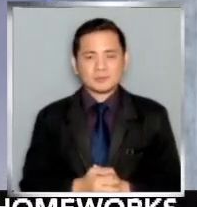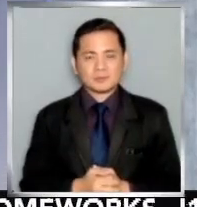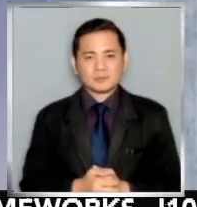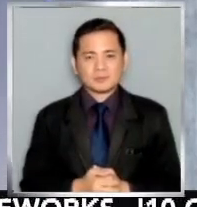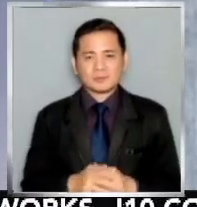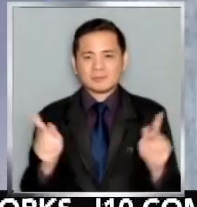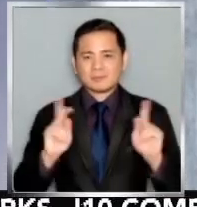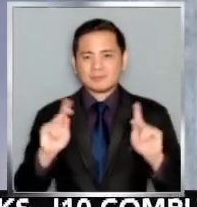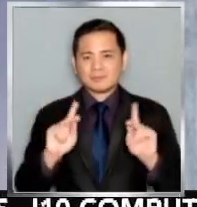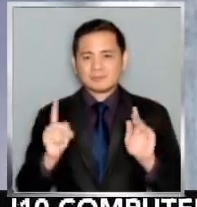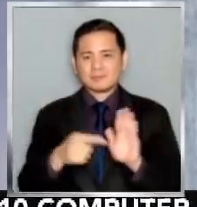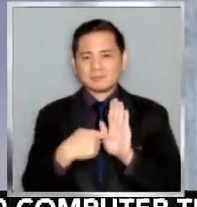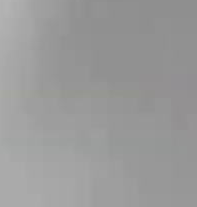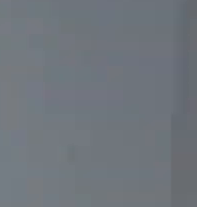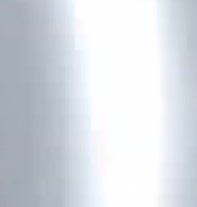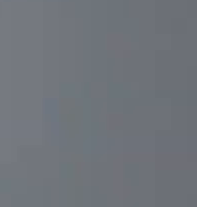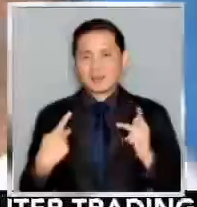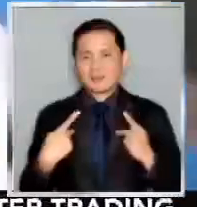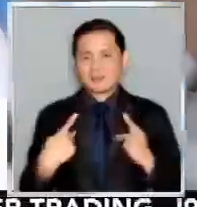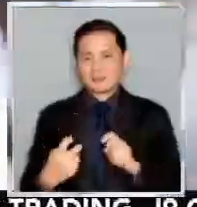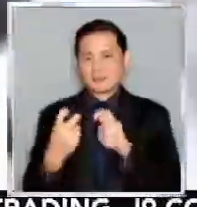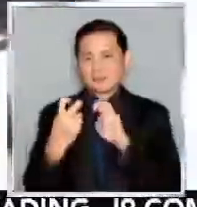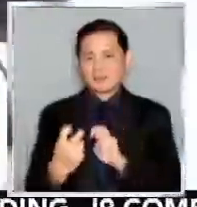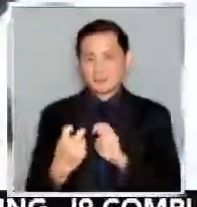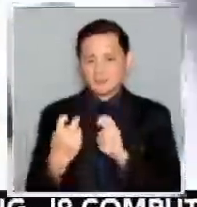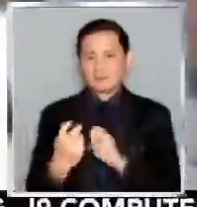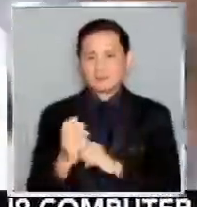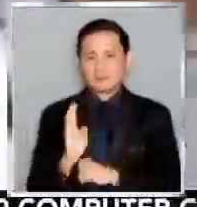chika with David.